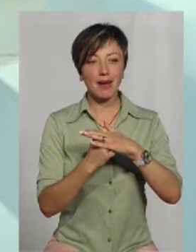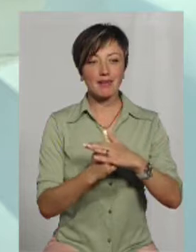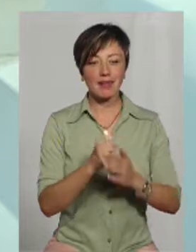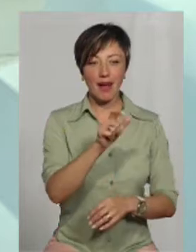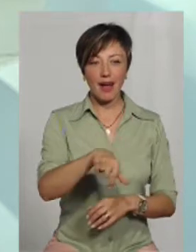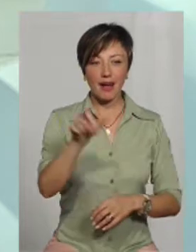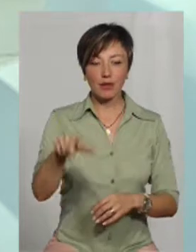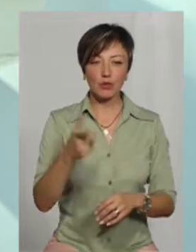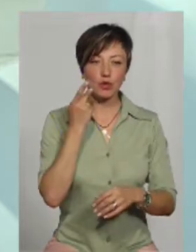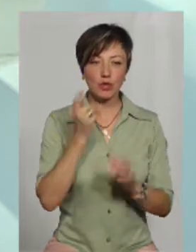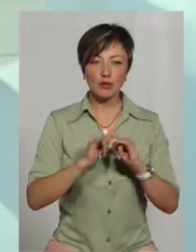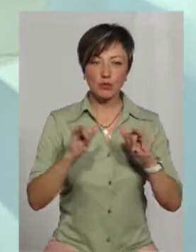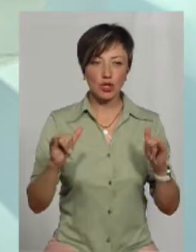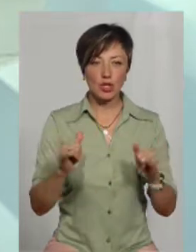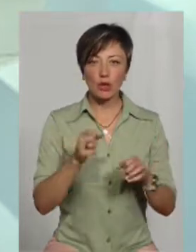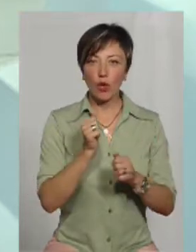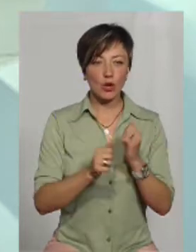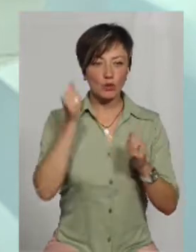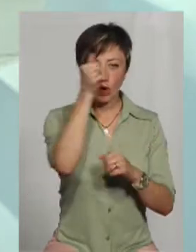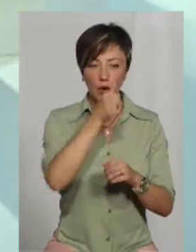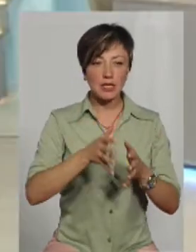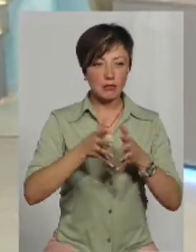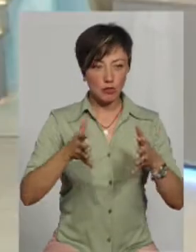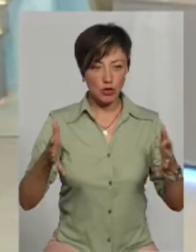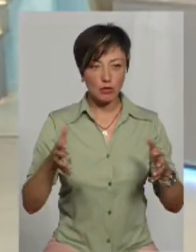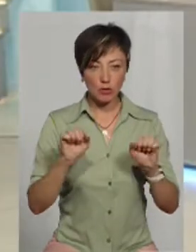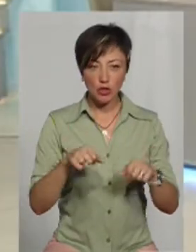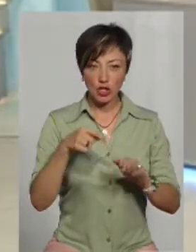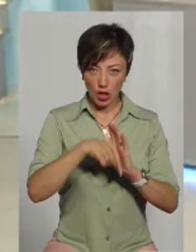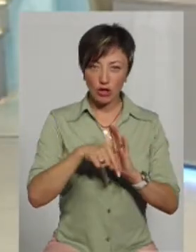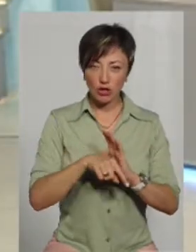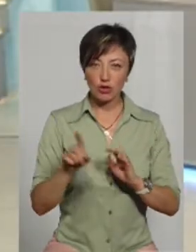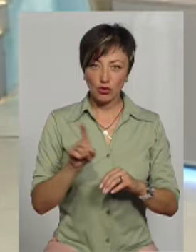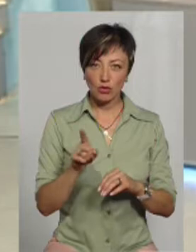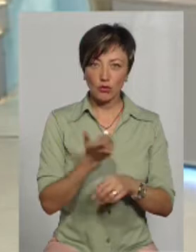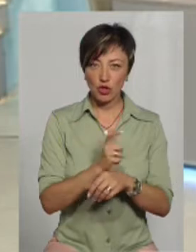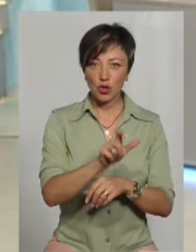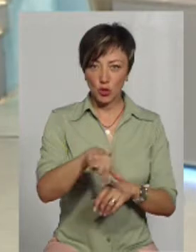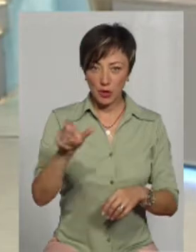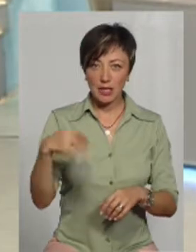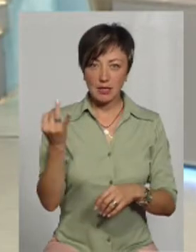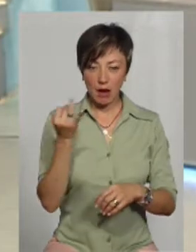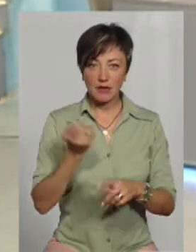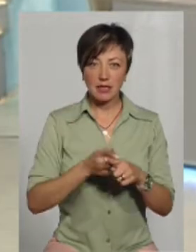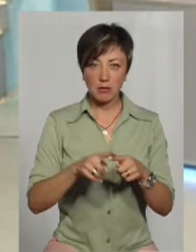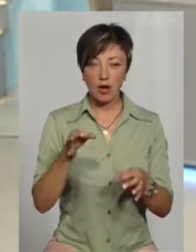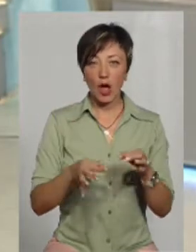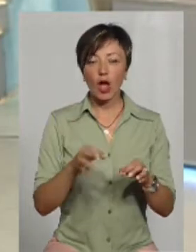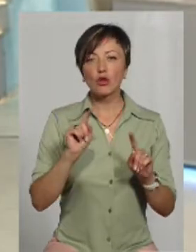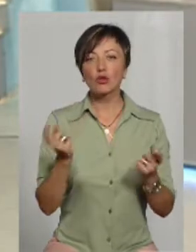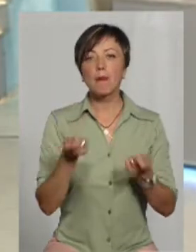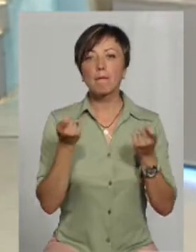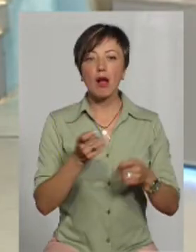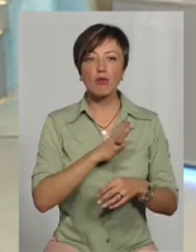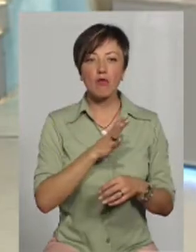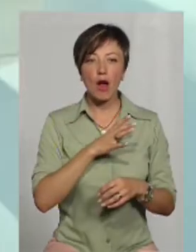клієнтів, вона постійно збільшується. Не можу сказати, що з кожним роком. Збільшується, тобто це може говорити про те, що більше людей цікавиться, так? Ну, дуже